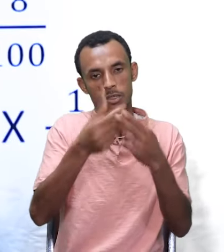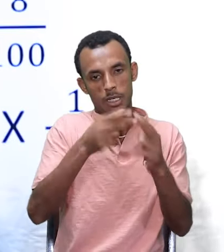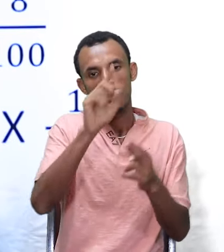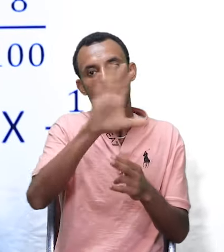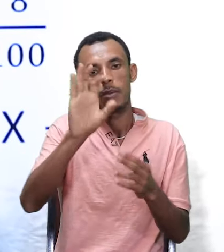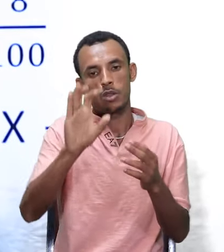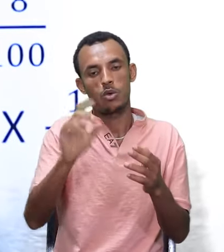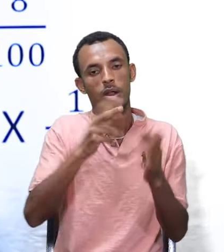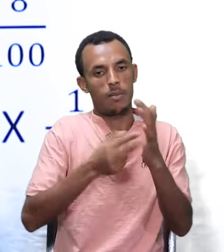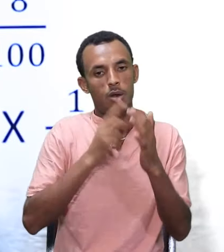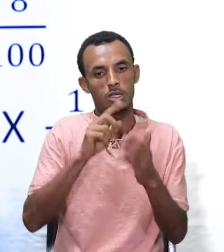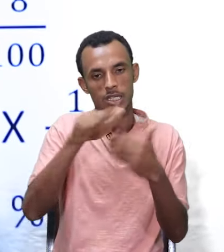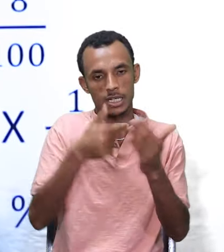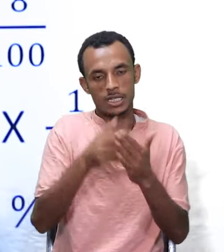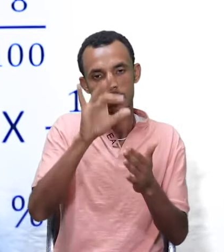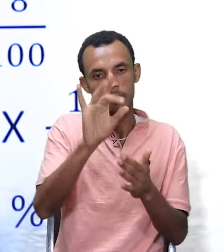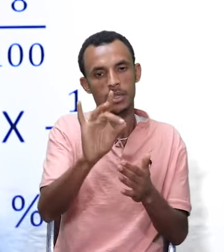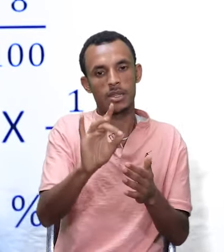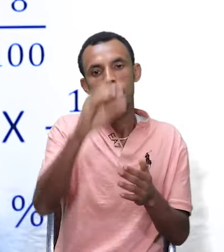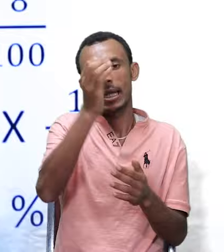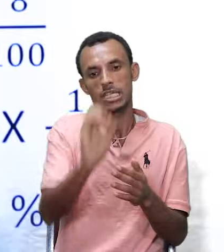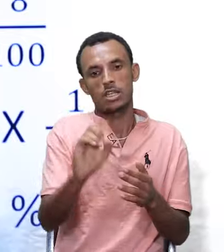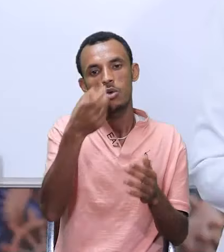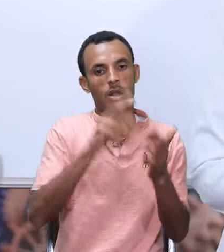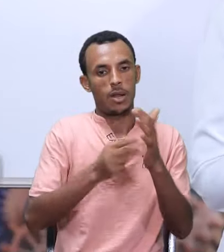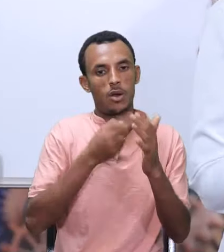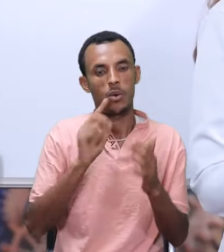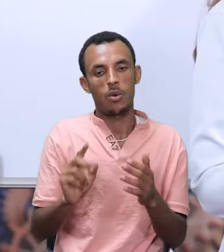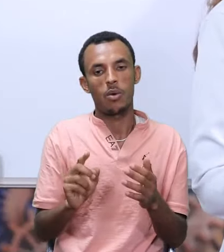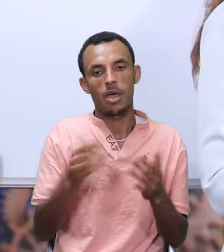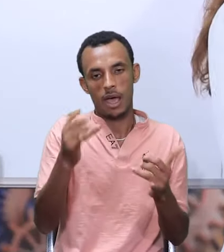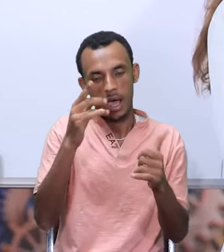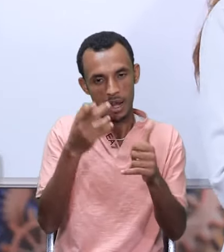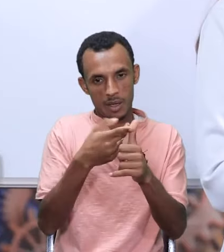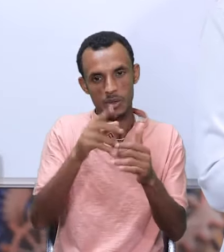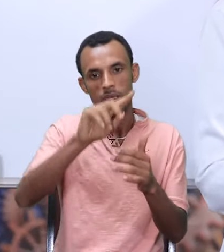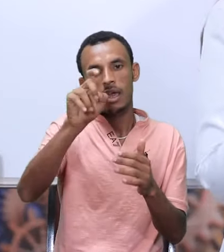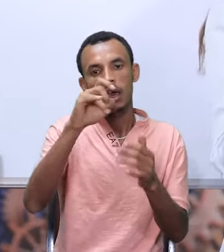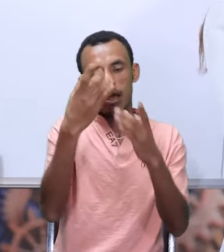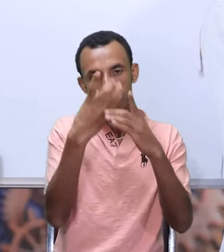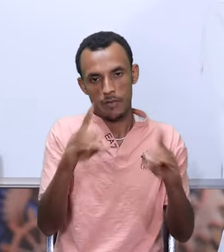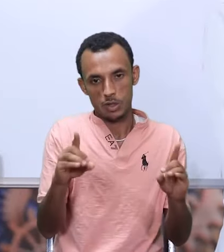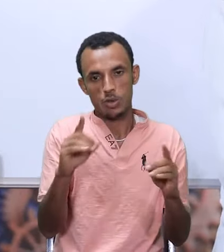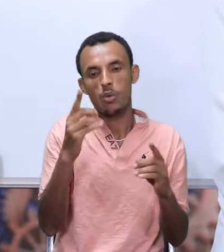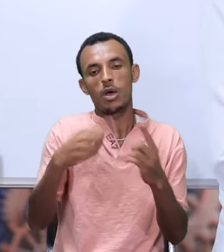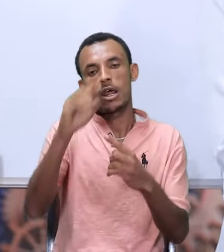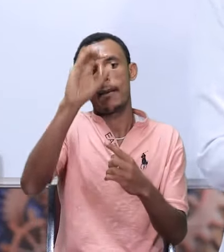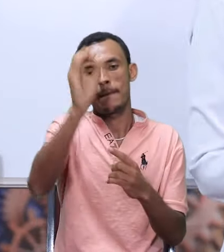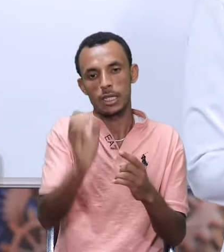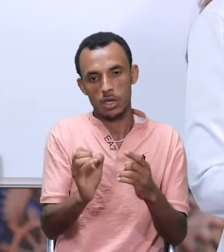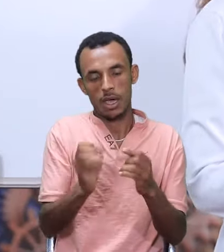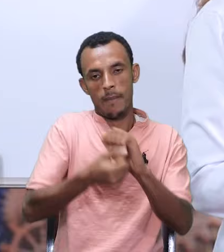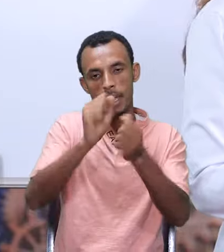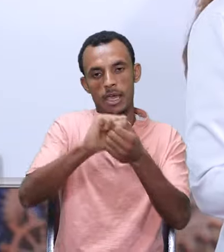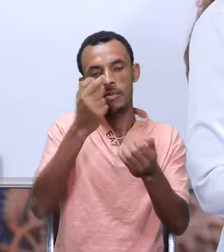መቶኛ ማለት ነው። ስለዚህ 8% ይመጣል ማለት ነው። የአንደኛው ጥያቄ ክፍልፋዮችን ወደ መቶኛ ግለጹ የሚለውን